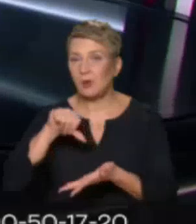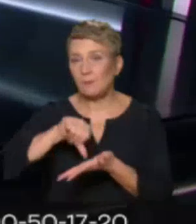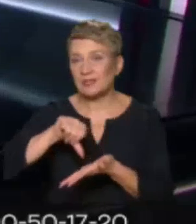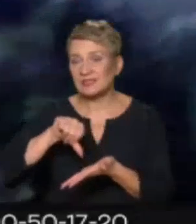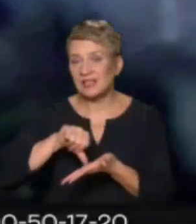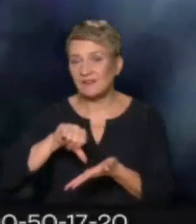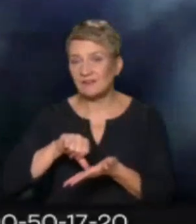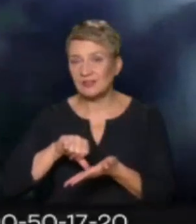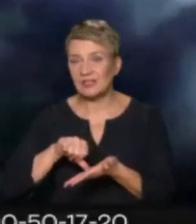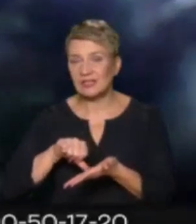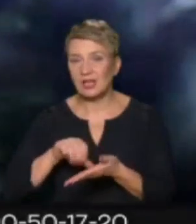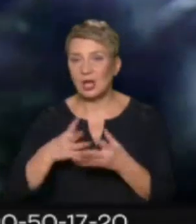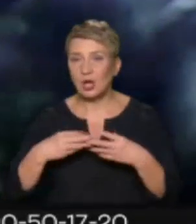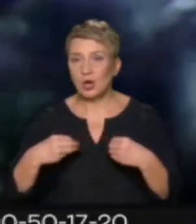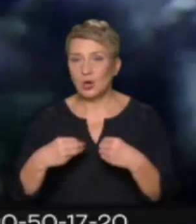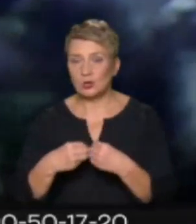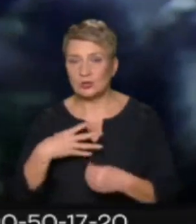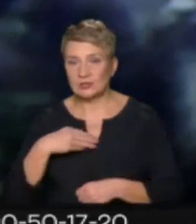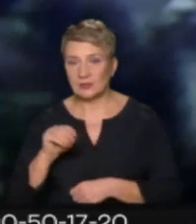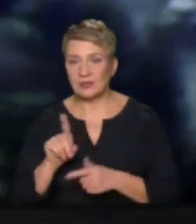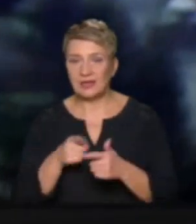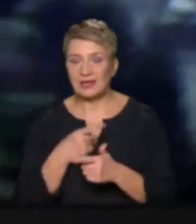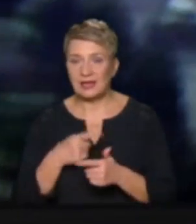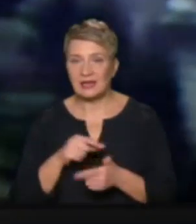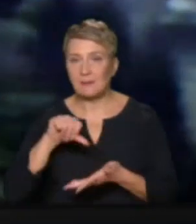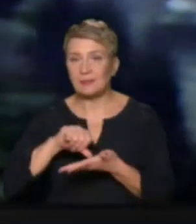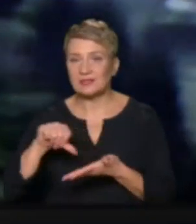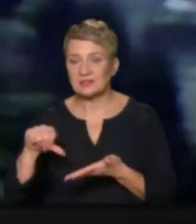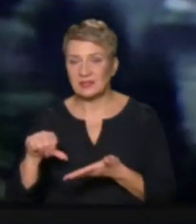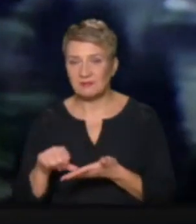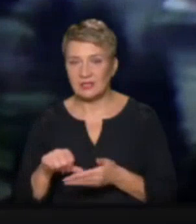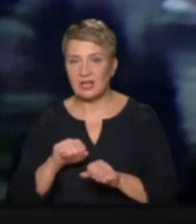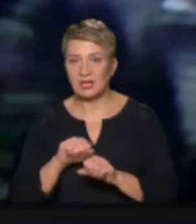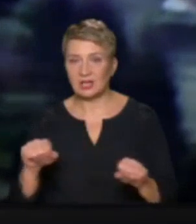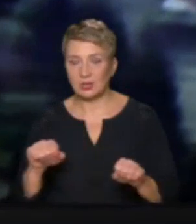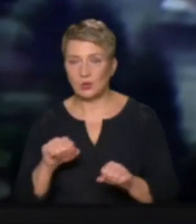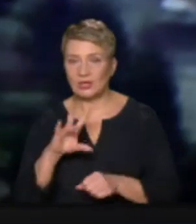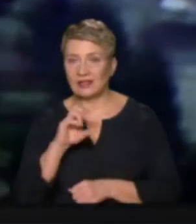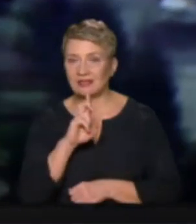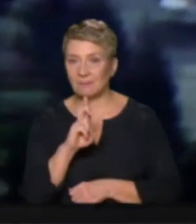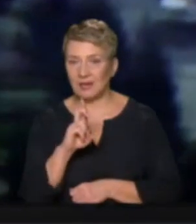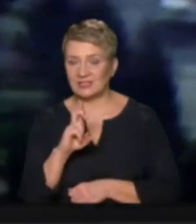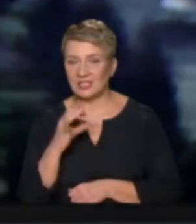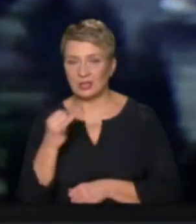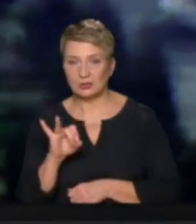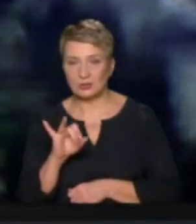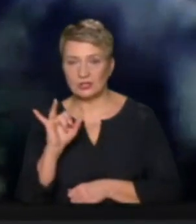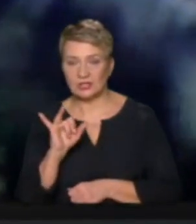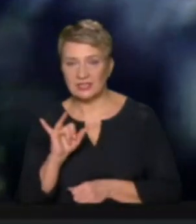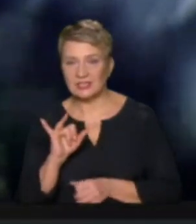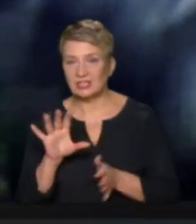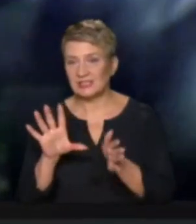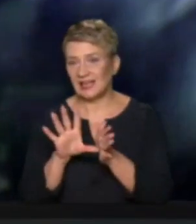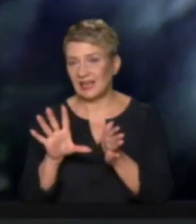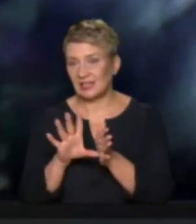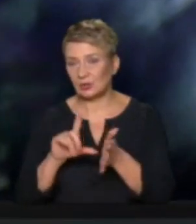загиблого, або представник родини Героя Небесної Сотні, який має досвід, який може зараз через електронний кабінет «Є-ветеран»